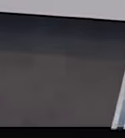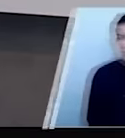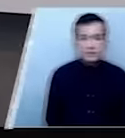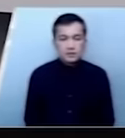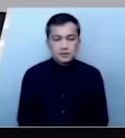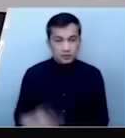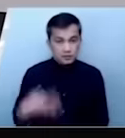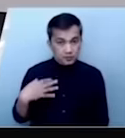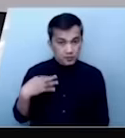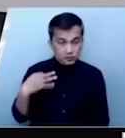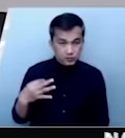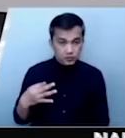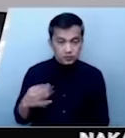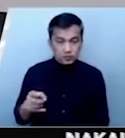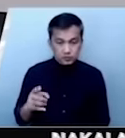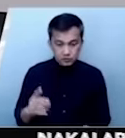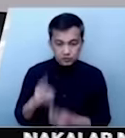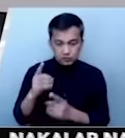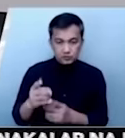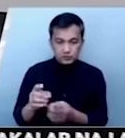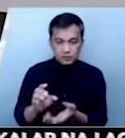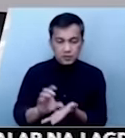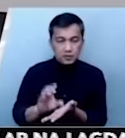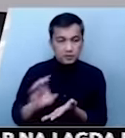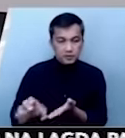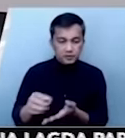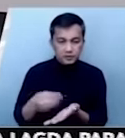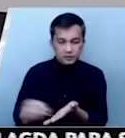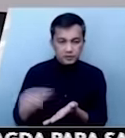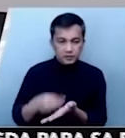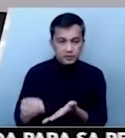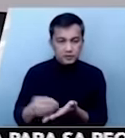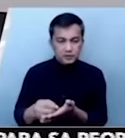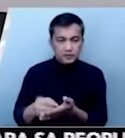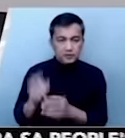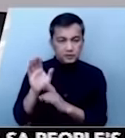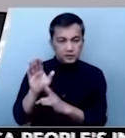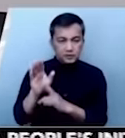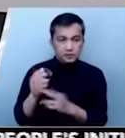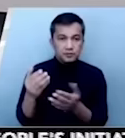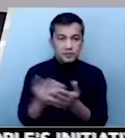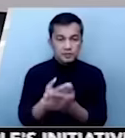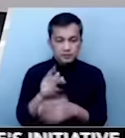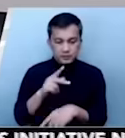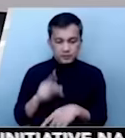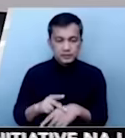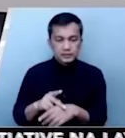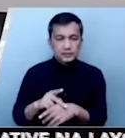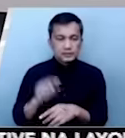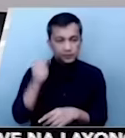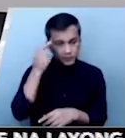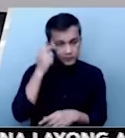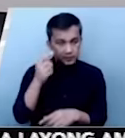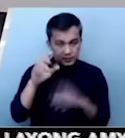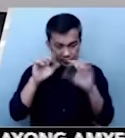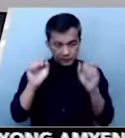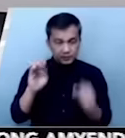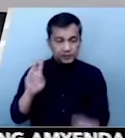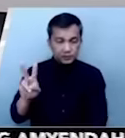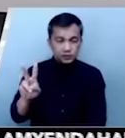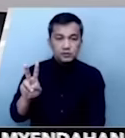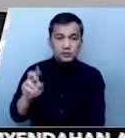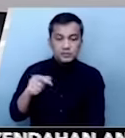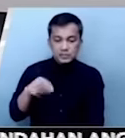Voluntary o di kaya donasyon ang mga pondong gugugulin para sa kick-off rally ng Bagong Pilipinas ng administrasyon ni Pangulong Bongbong Marcos sa Quirino